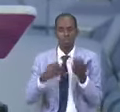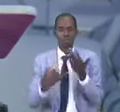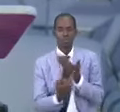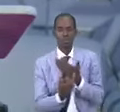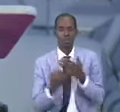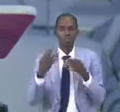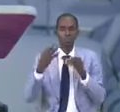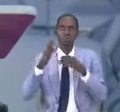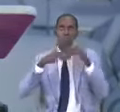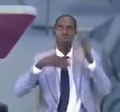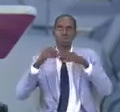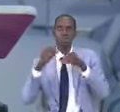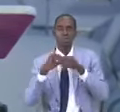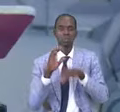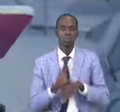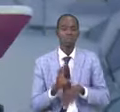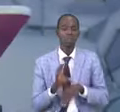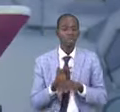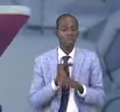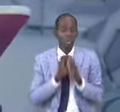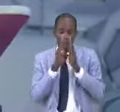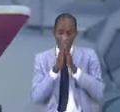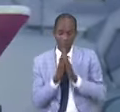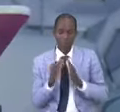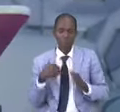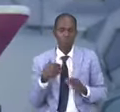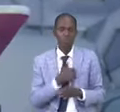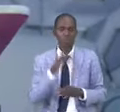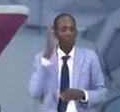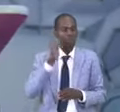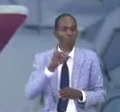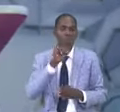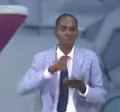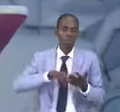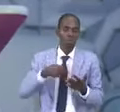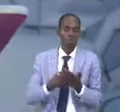je prie que personne ne tombe dans cette tromperie